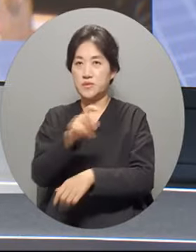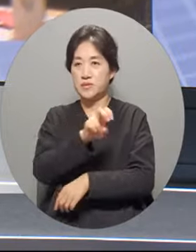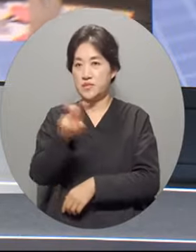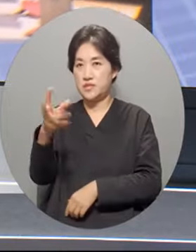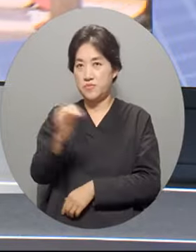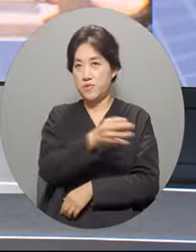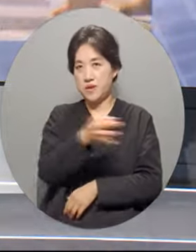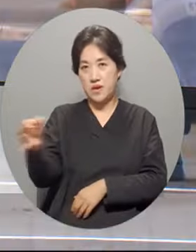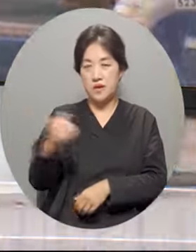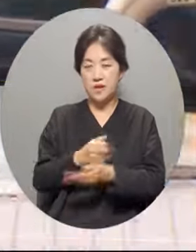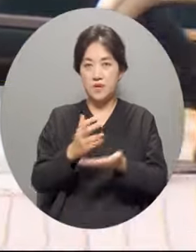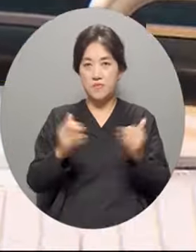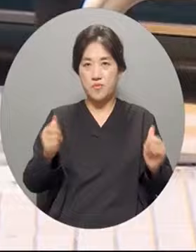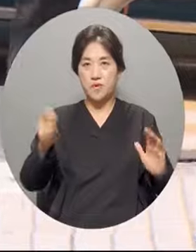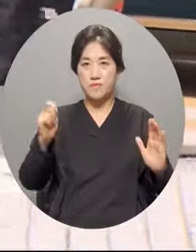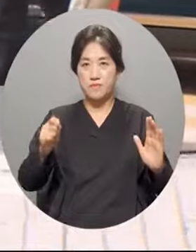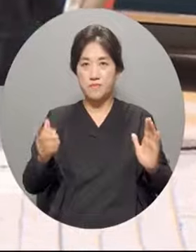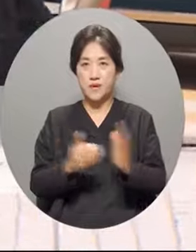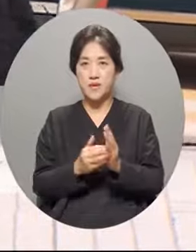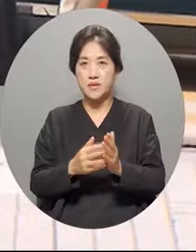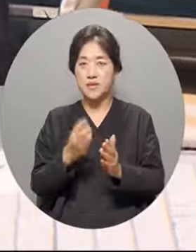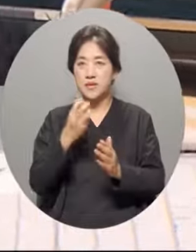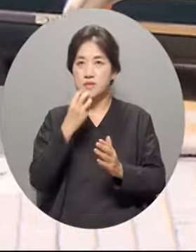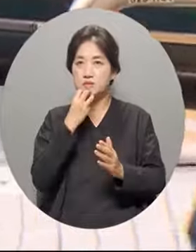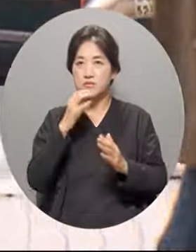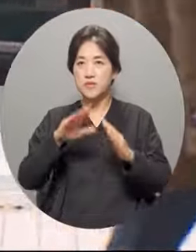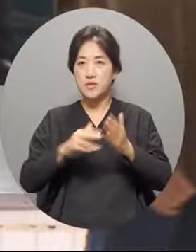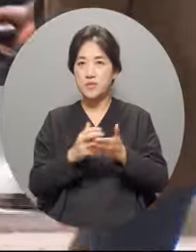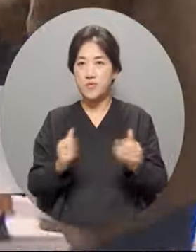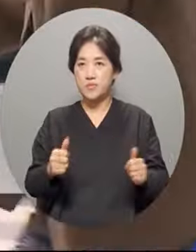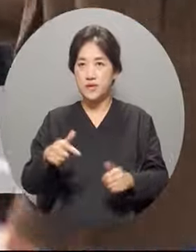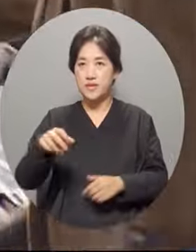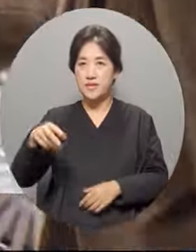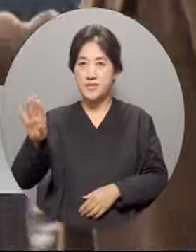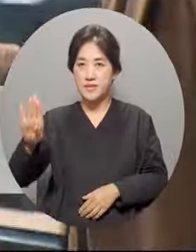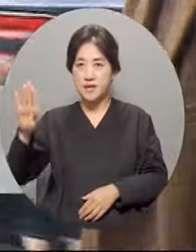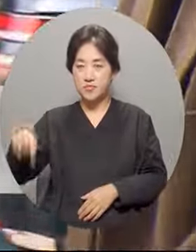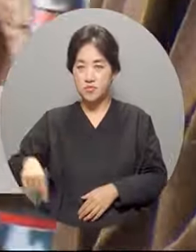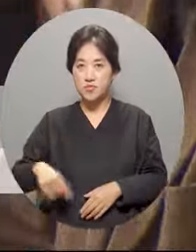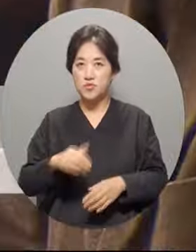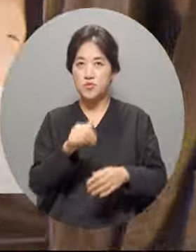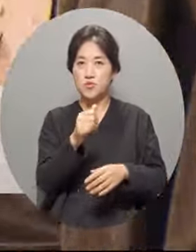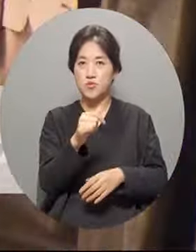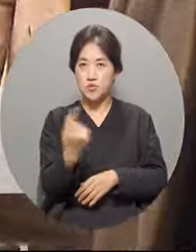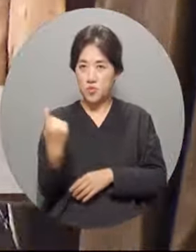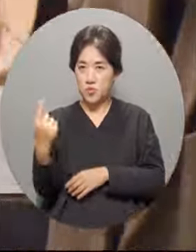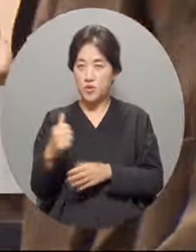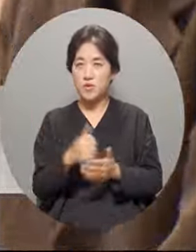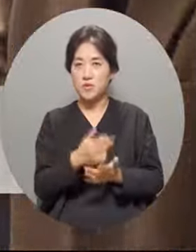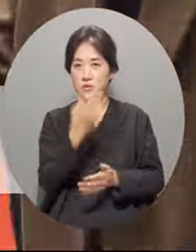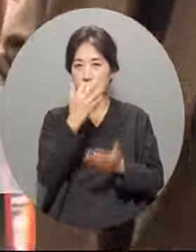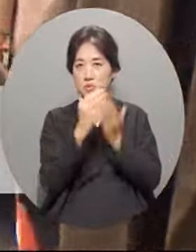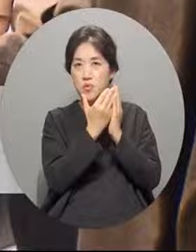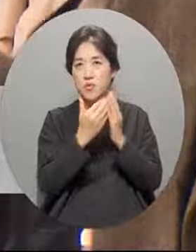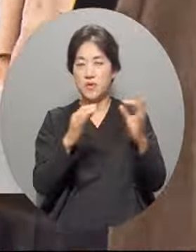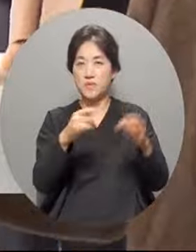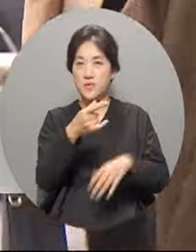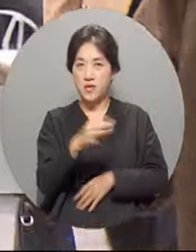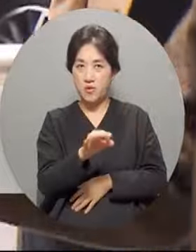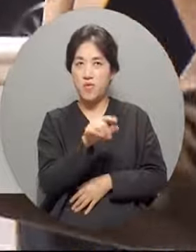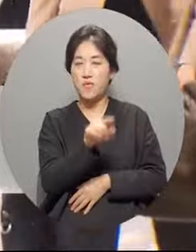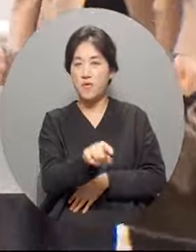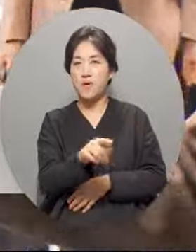나왔습니다 서울 가정법원 가사 4부는 노관장 최장 동거인 김희영 tnc 재단 이사장을 상대로 낸